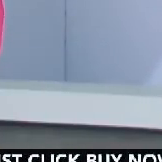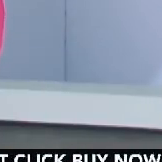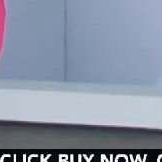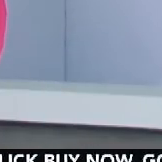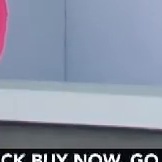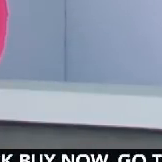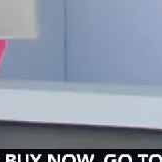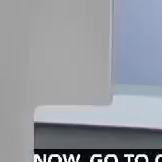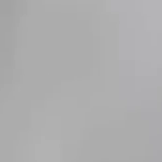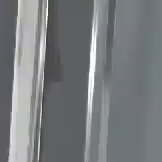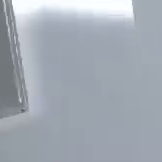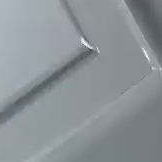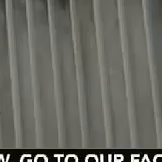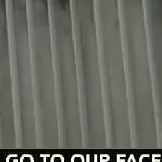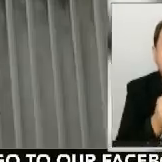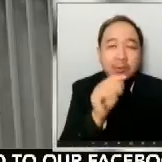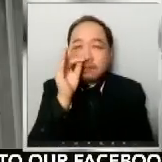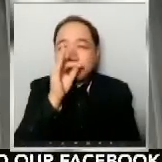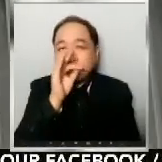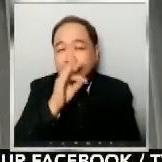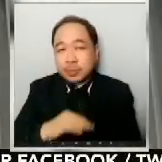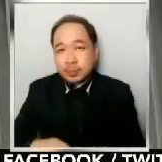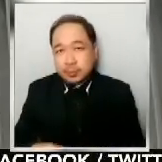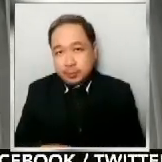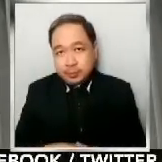Dano Tingkungko.